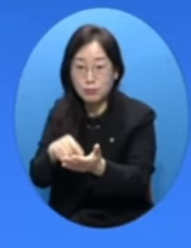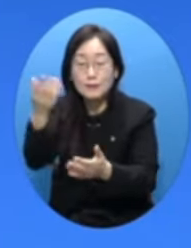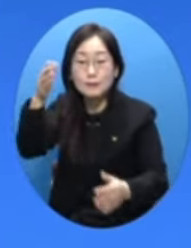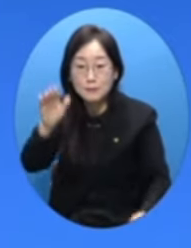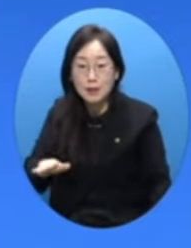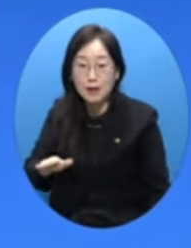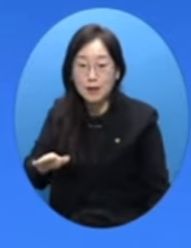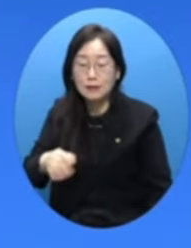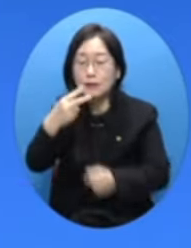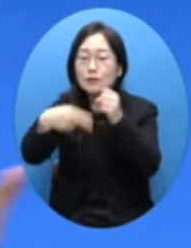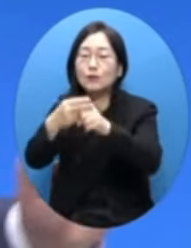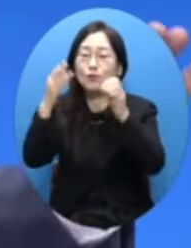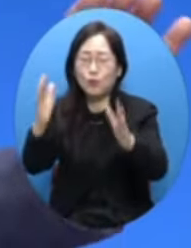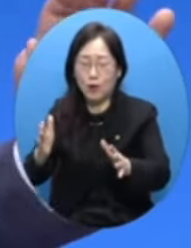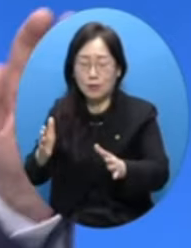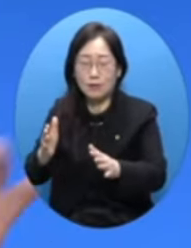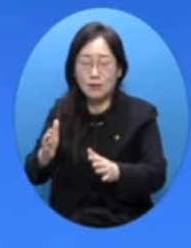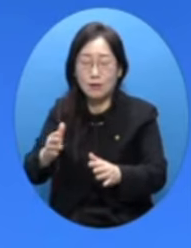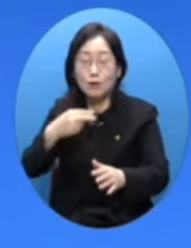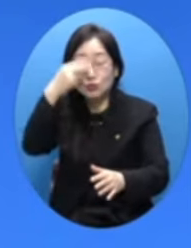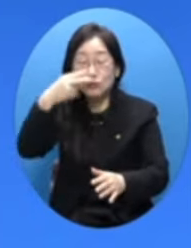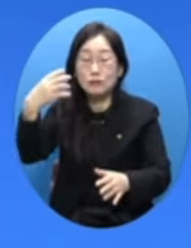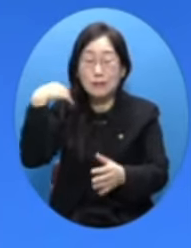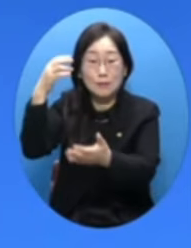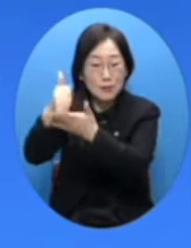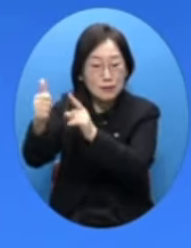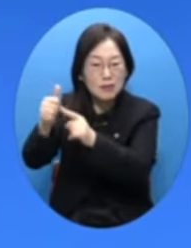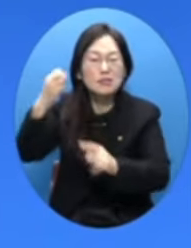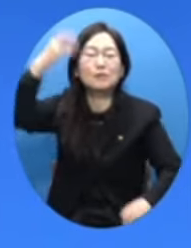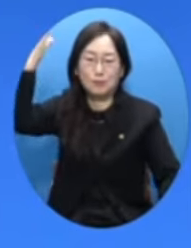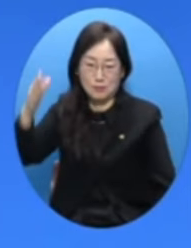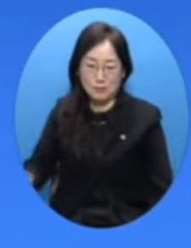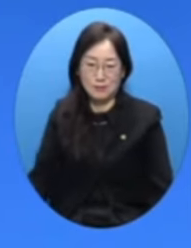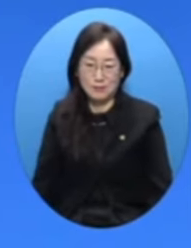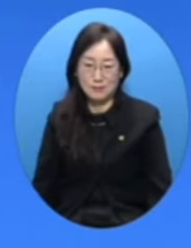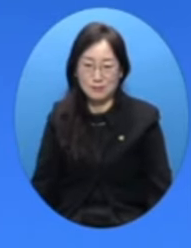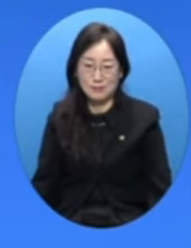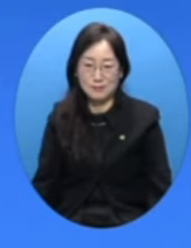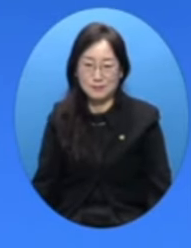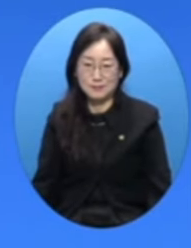그런데 2년 동안 까막해져버린 것입니다.